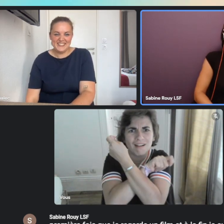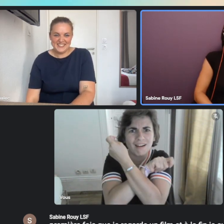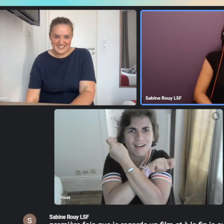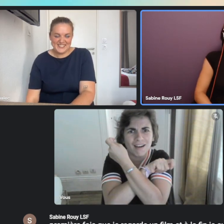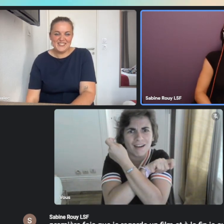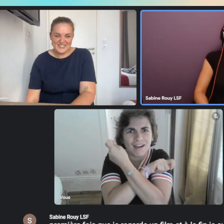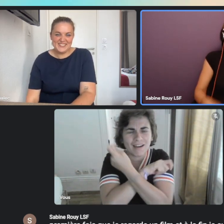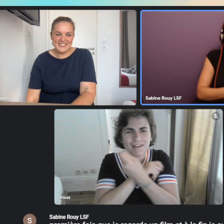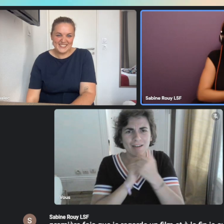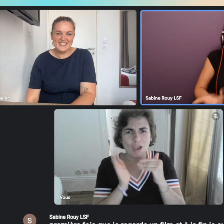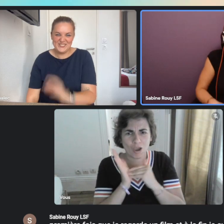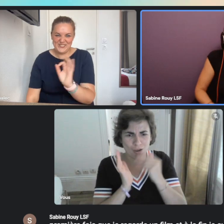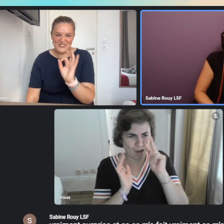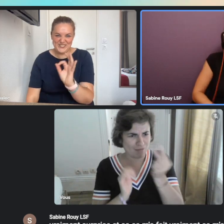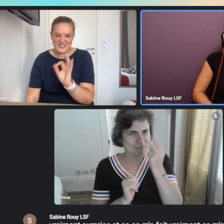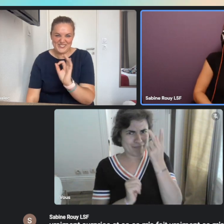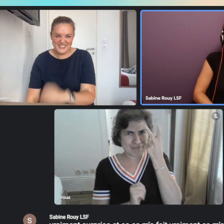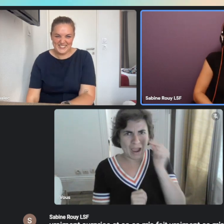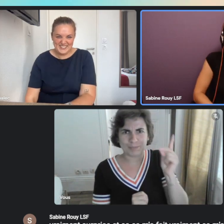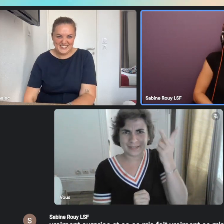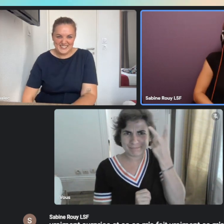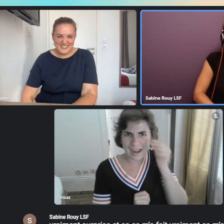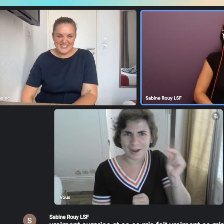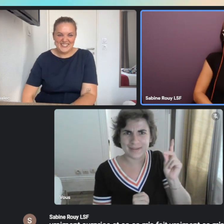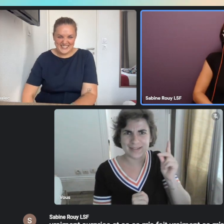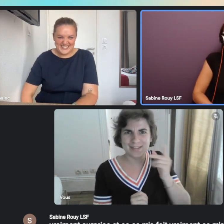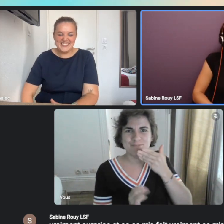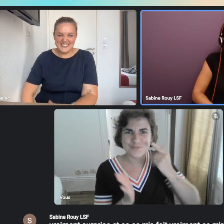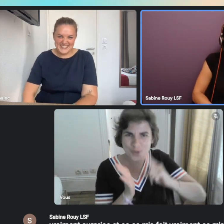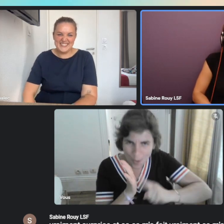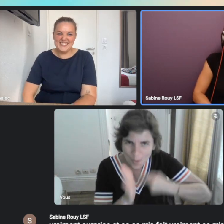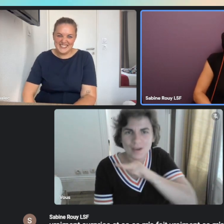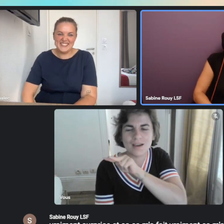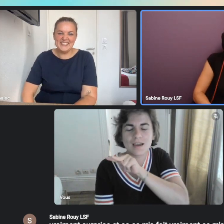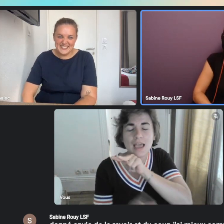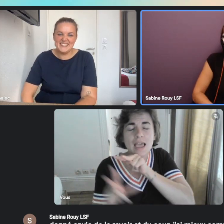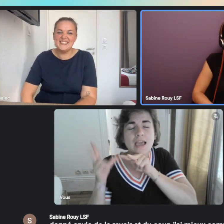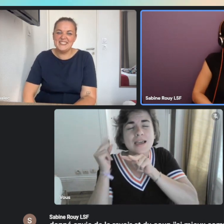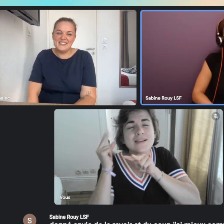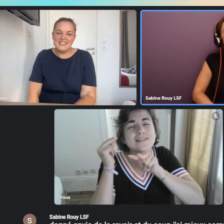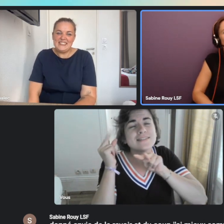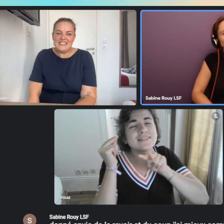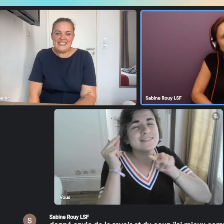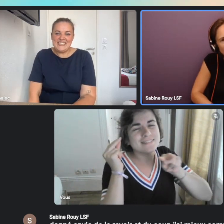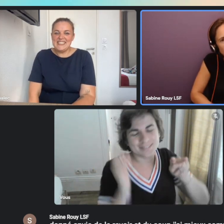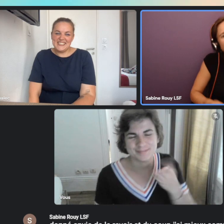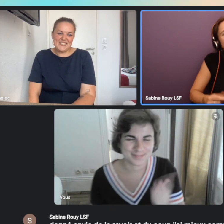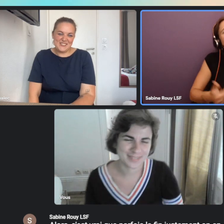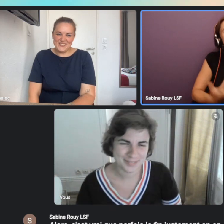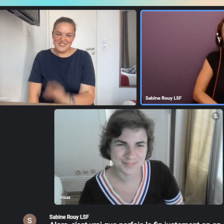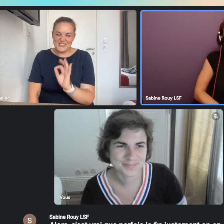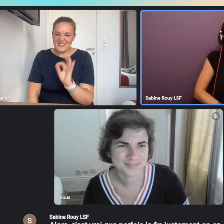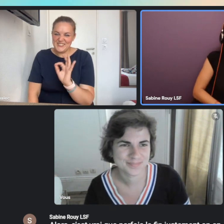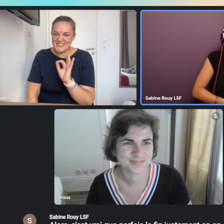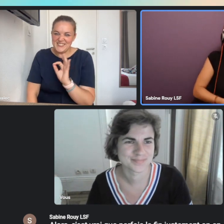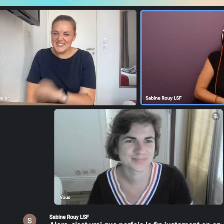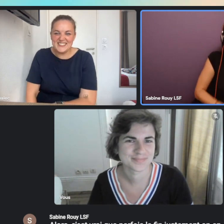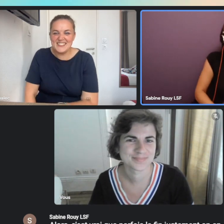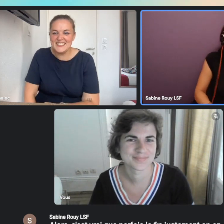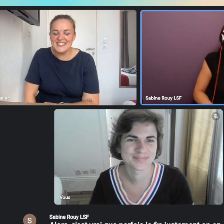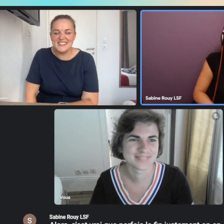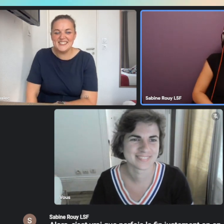d'où comment il y a eu ce revirement de situation? D'où ça vient?» Il y a des choses encore qu'on n'a pas compris. Le mieux, c'est de le revoir et dire: «Ah mais c'était donc